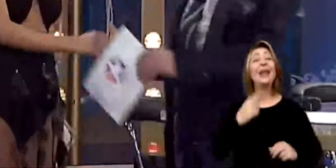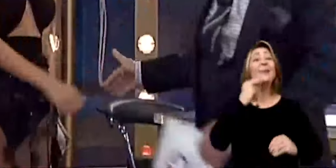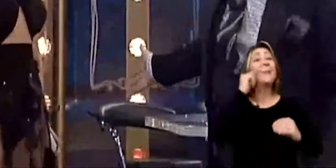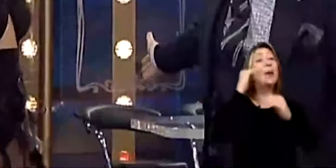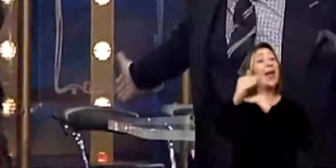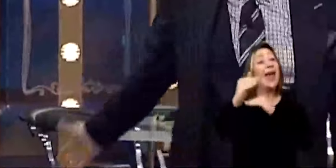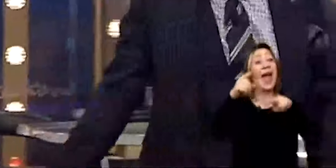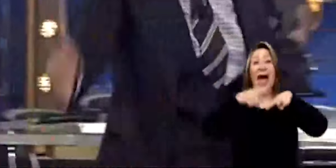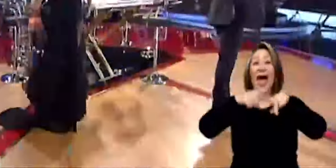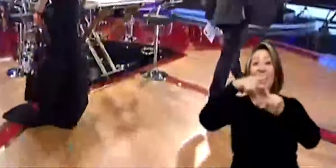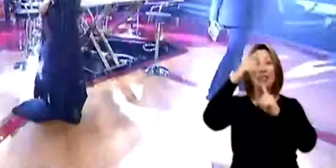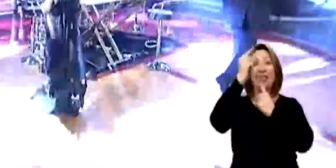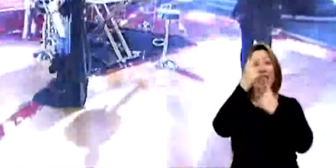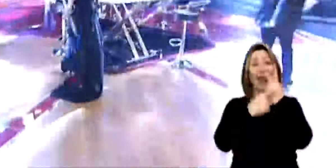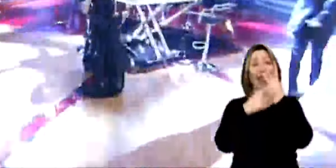Hanımlar beyler, Atiye!